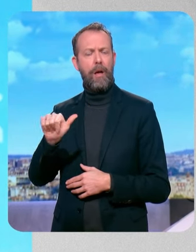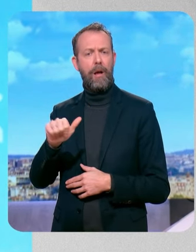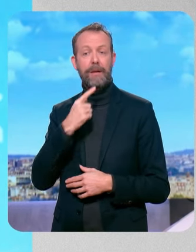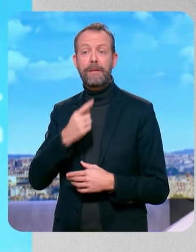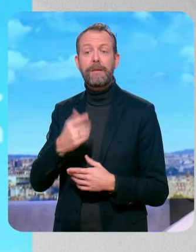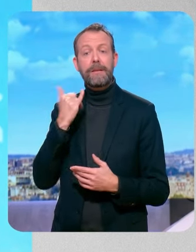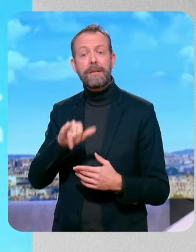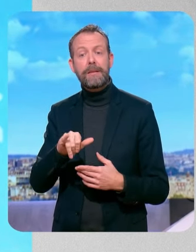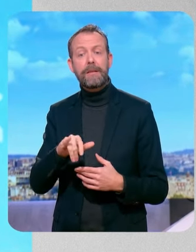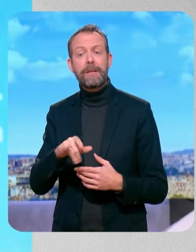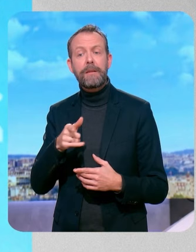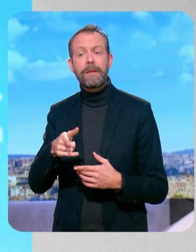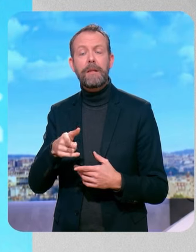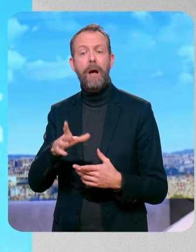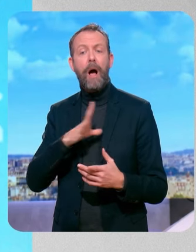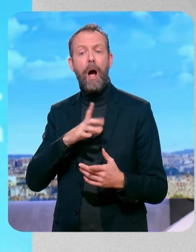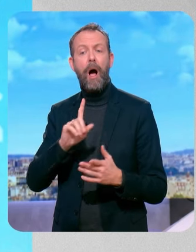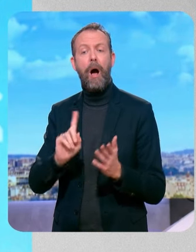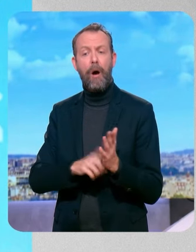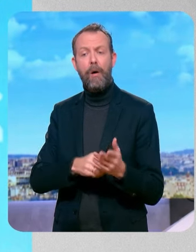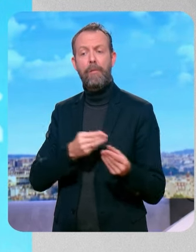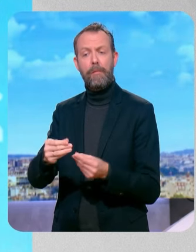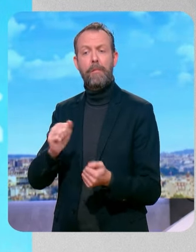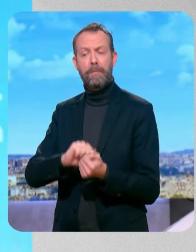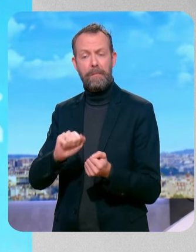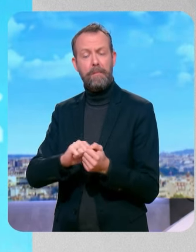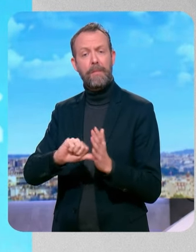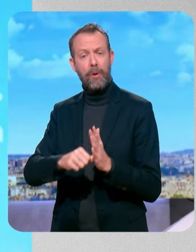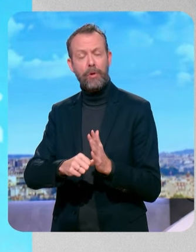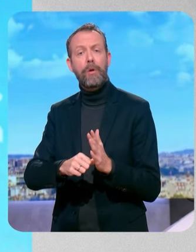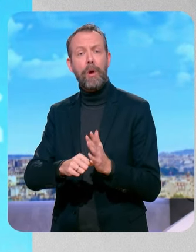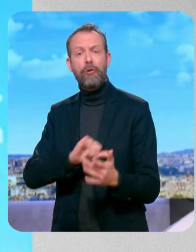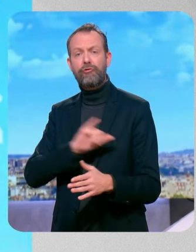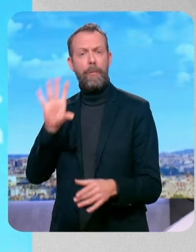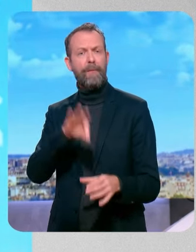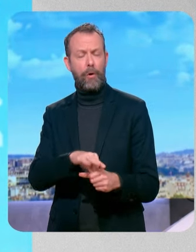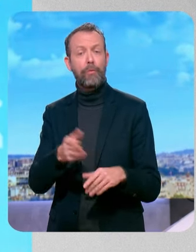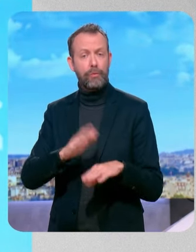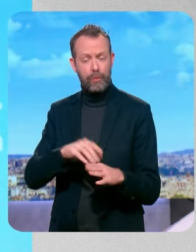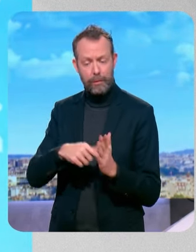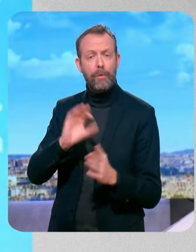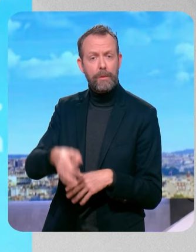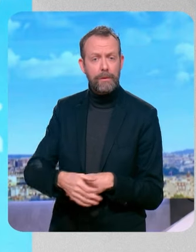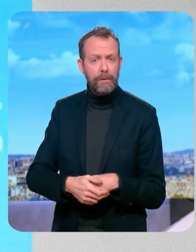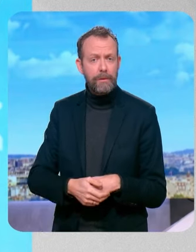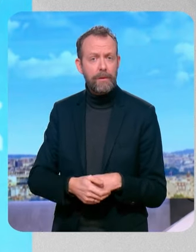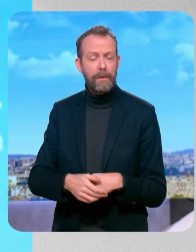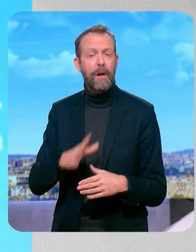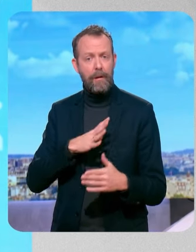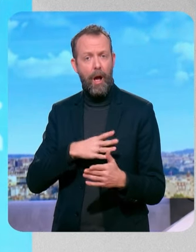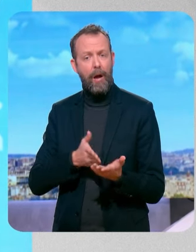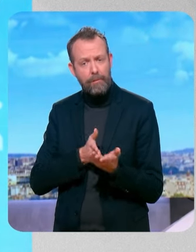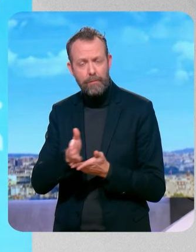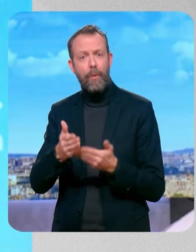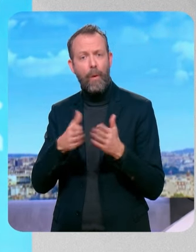y a régularisation, jamais on ne votera ce texte ». Il y a régularisation. Il y a cette voie ouverte à la